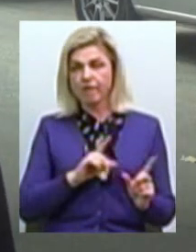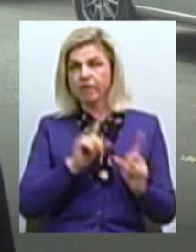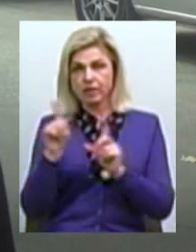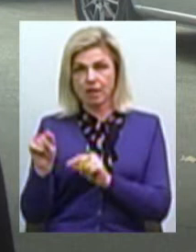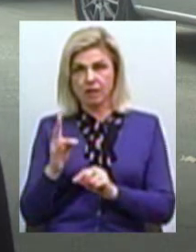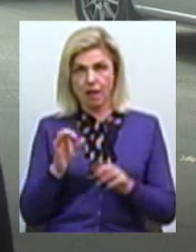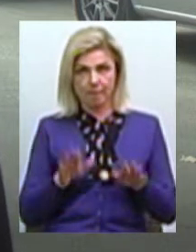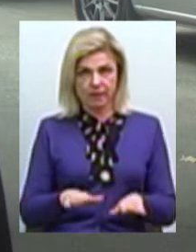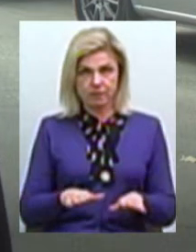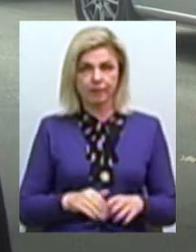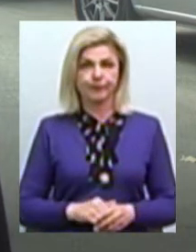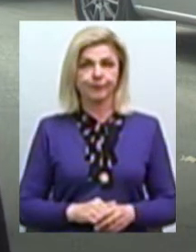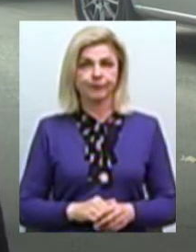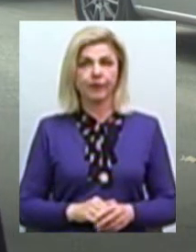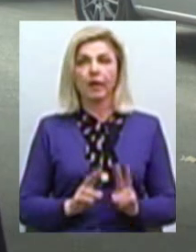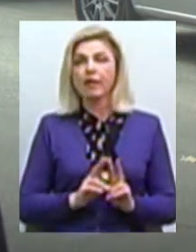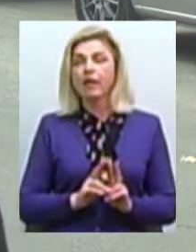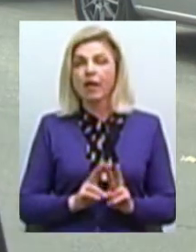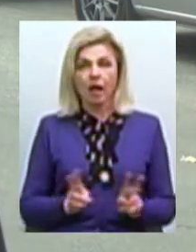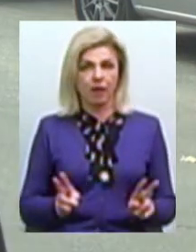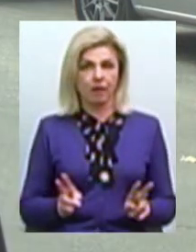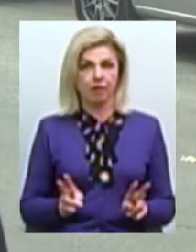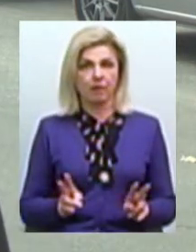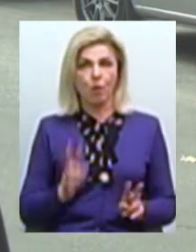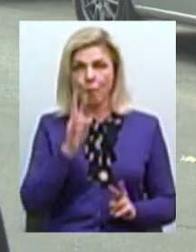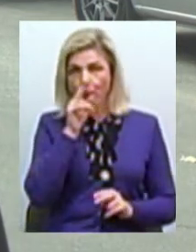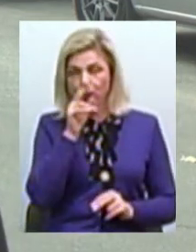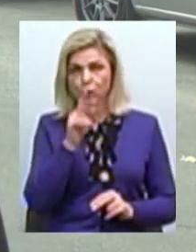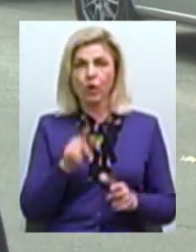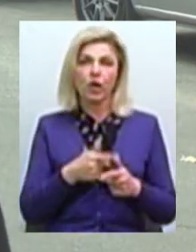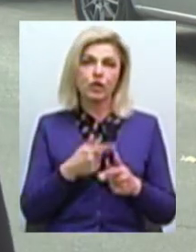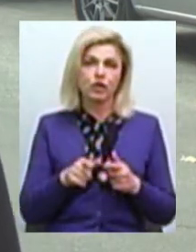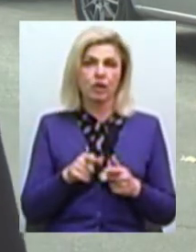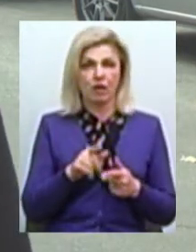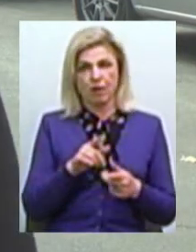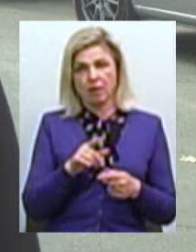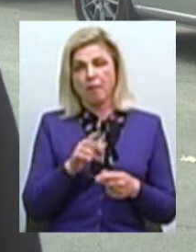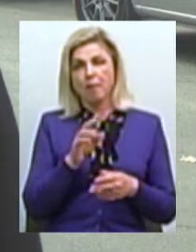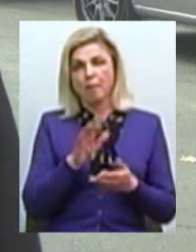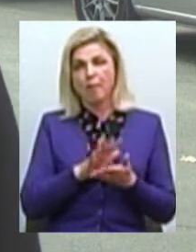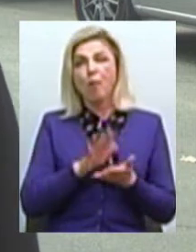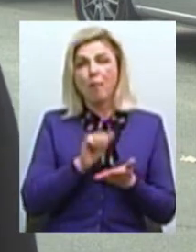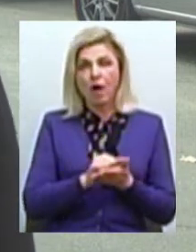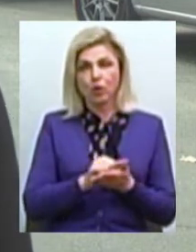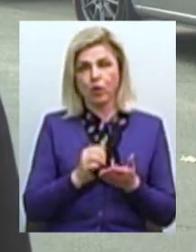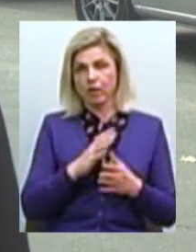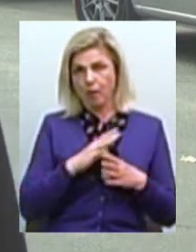місце, ніяких помилок чи помарок, так би мовити, не було